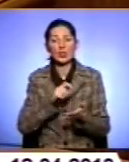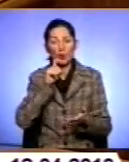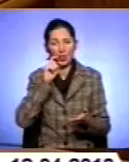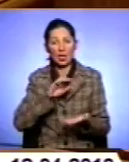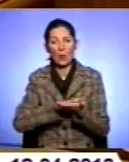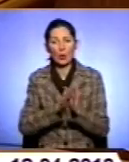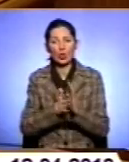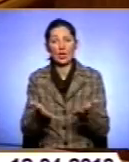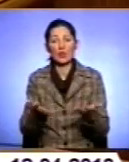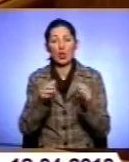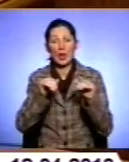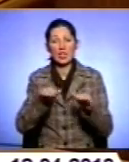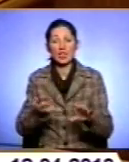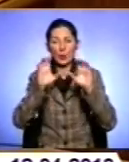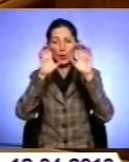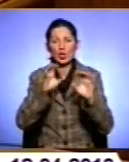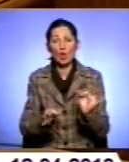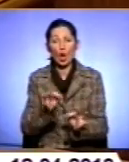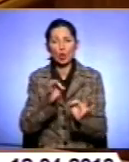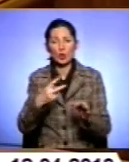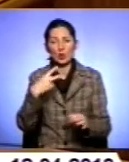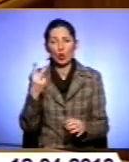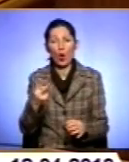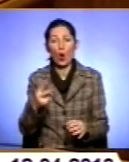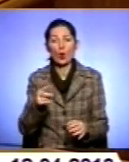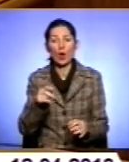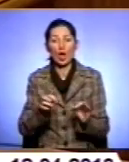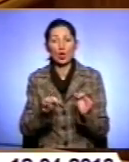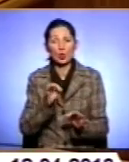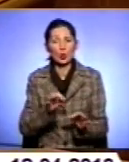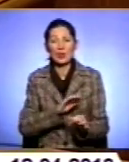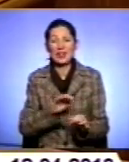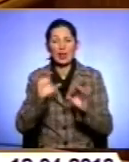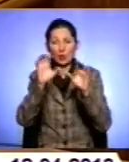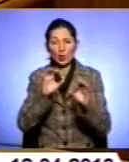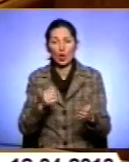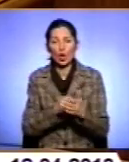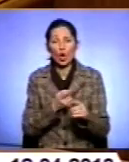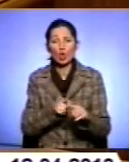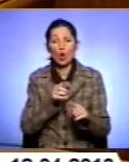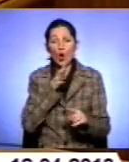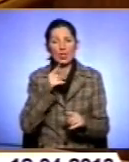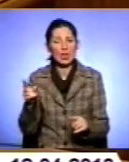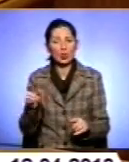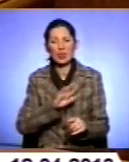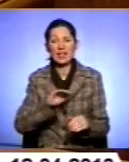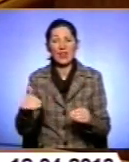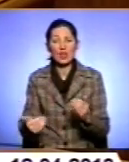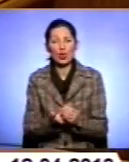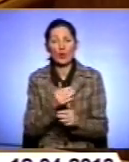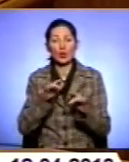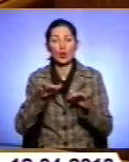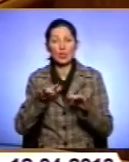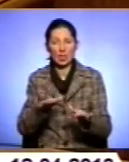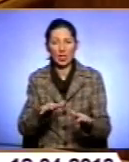рішенням Конституційного суду від 22 травня неконституційним. До цього часу не відновлено дії норм